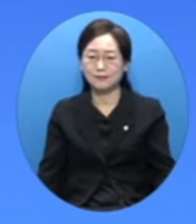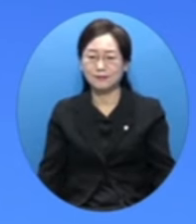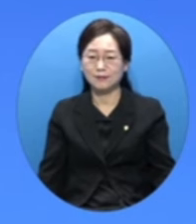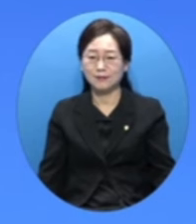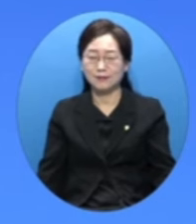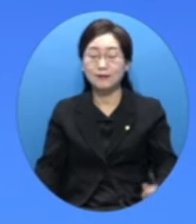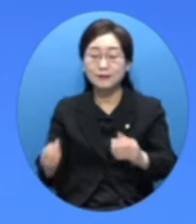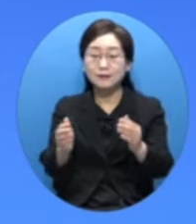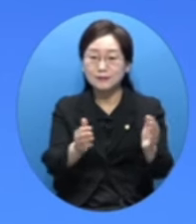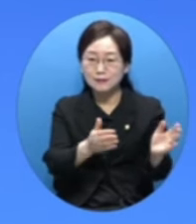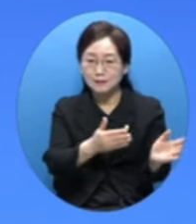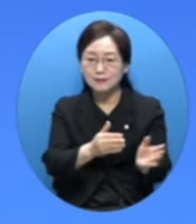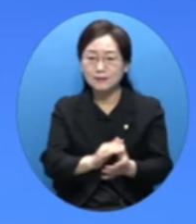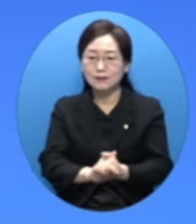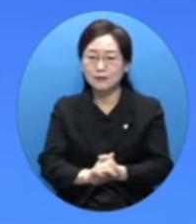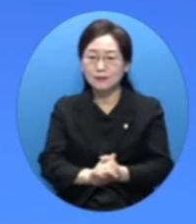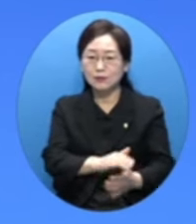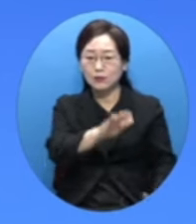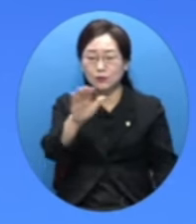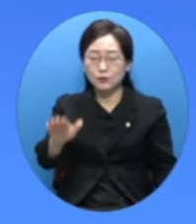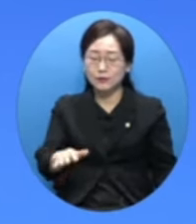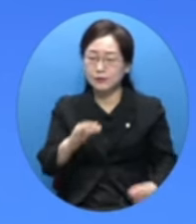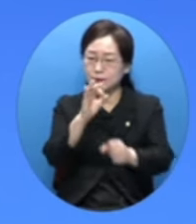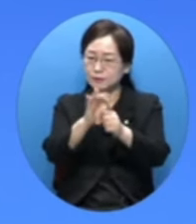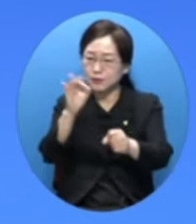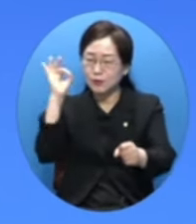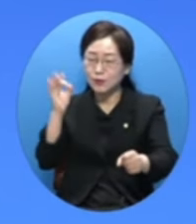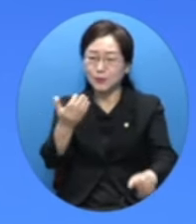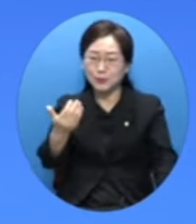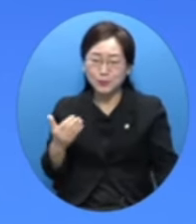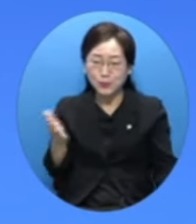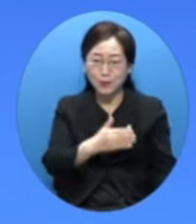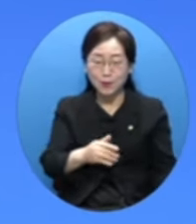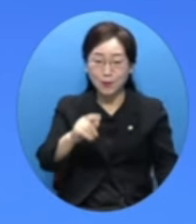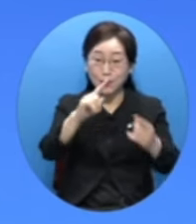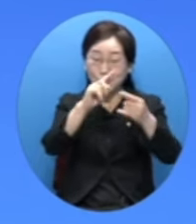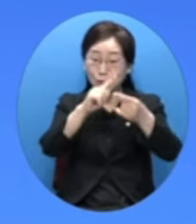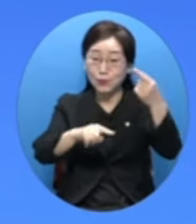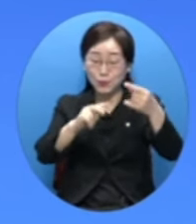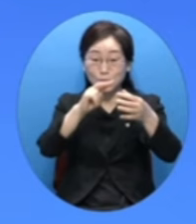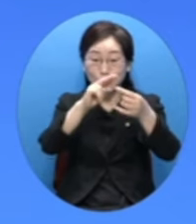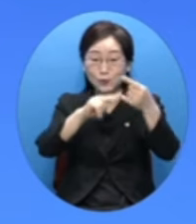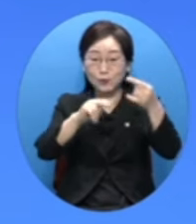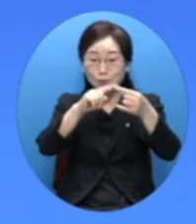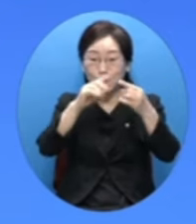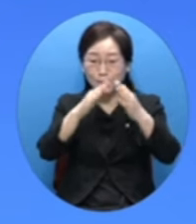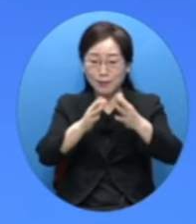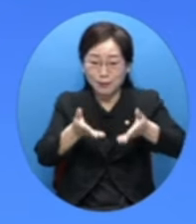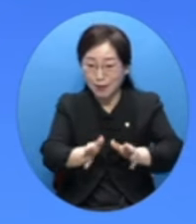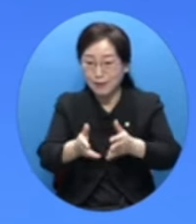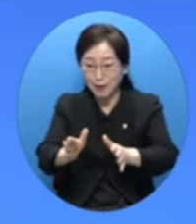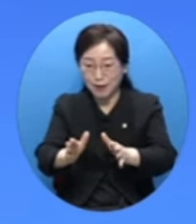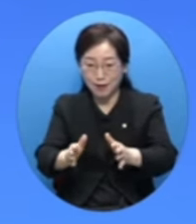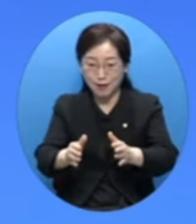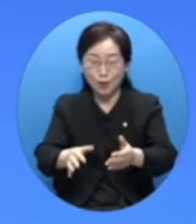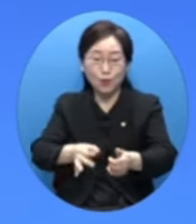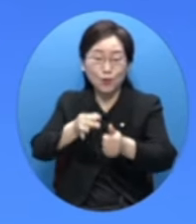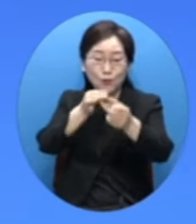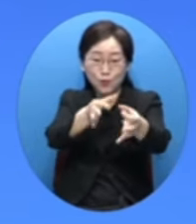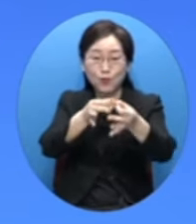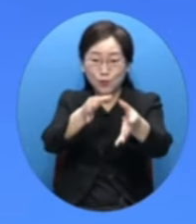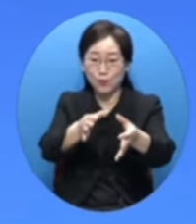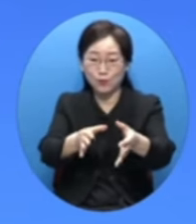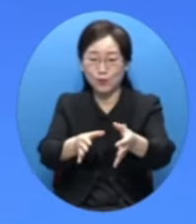그래서 우리가 10여 년 전부터 출산 장려금도 주고 아이를 많이 낳도록 권면도 하고 제 결혼줄에서